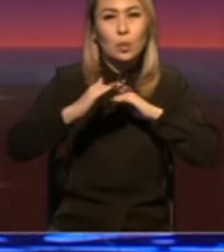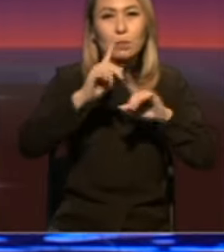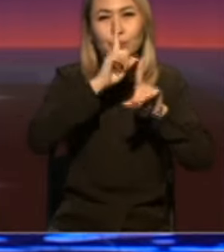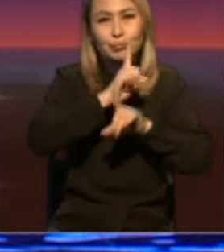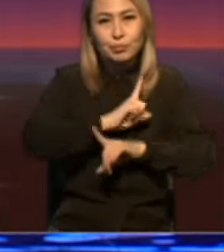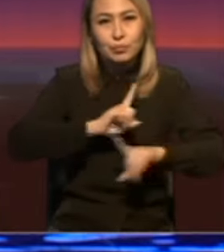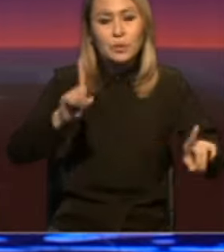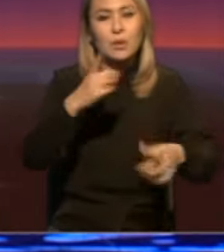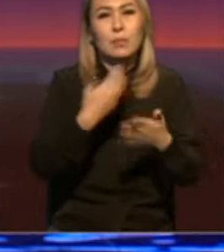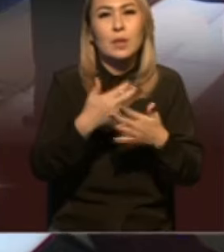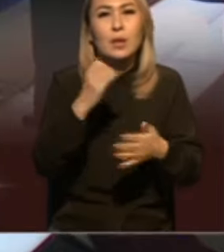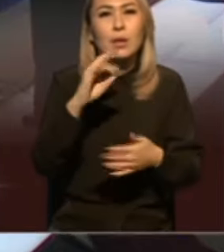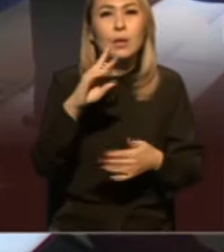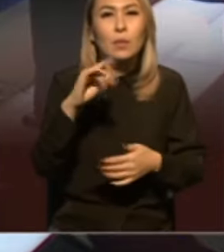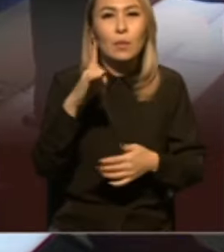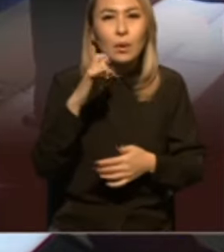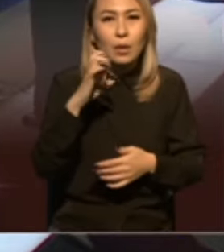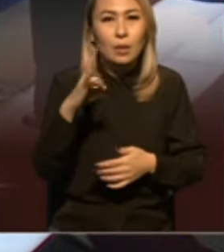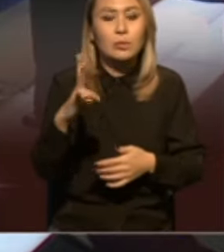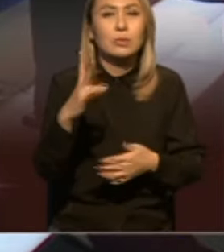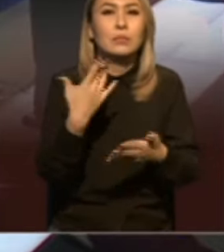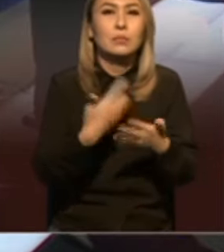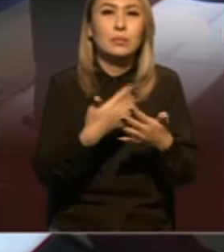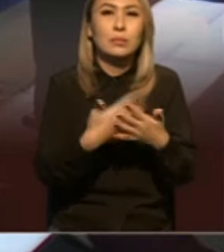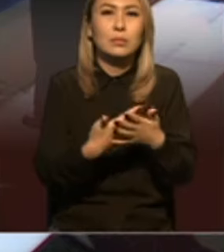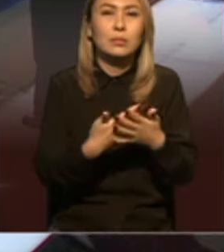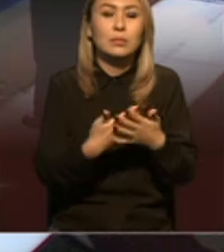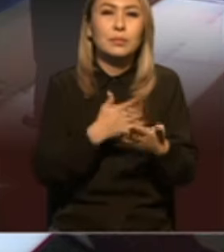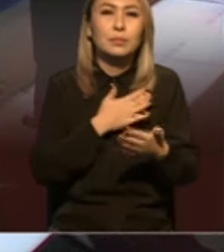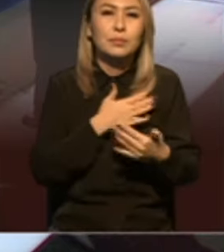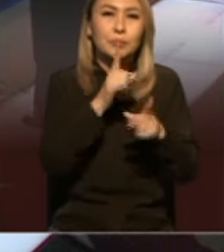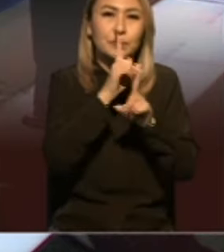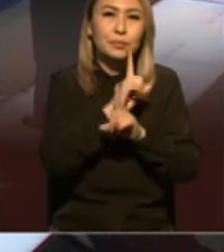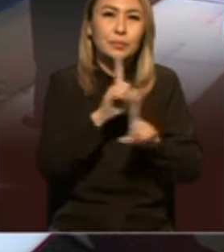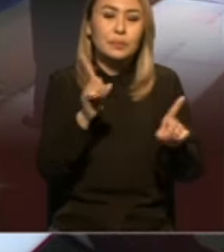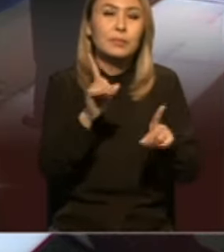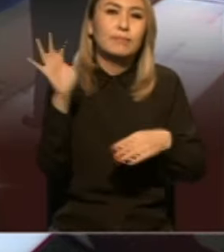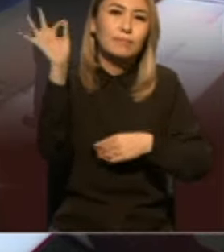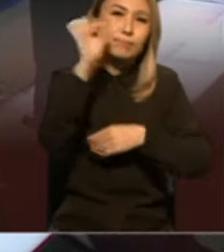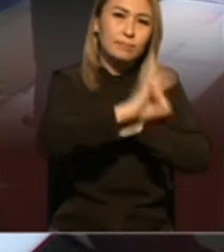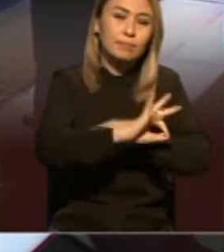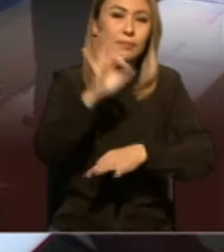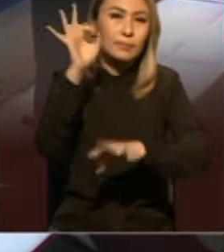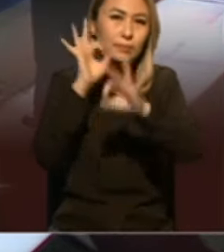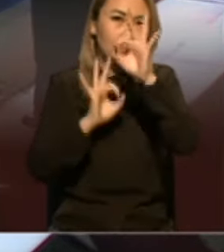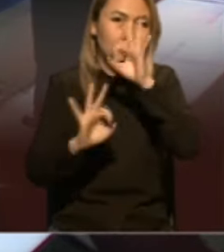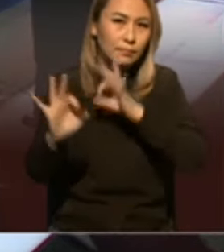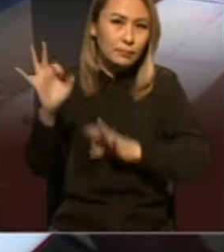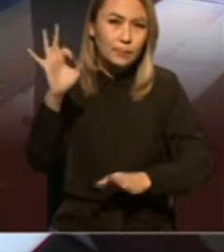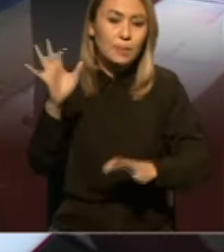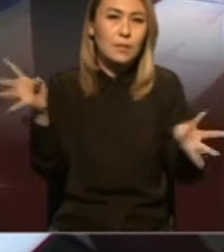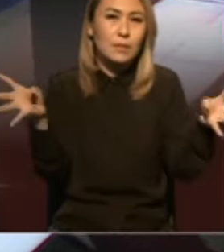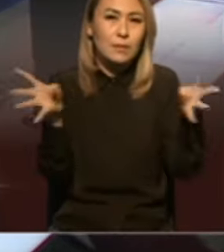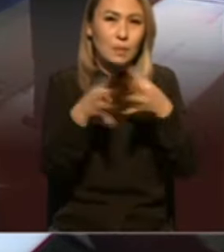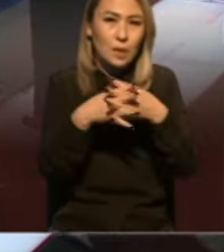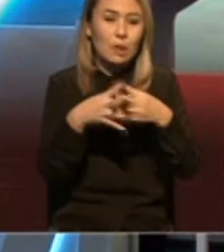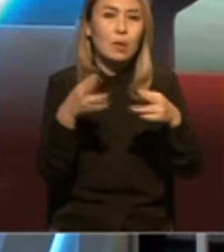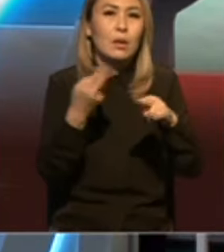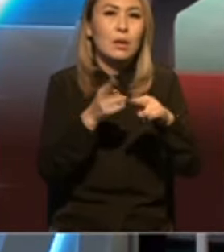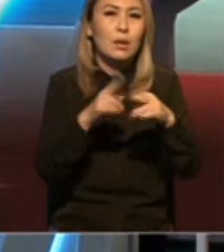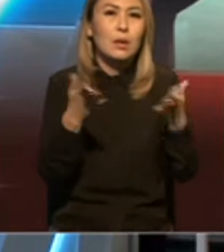жаңа мен Ердоғанды айттым, Орбанды айттым, біздің мемлекетті, біздің бір ерекшелігіміз, біз батыспен де шығыспен де бір араласуға, олармен